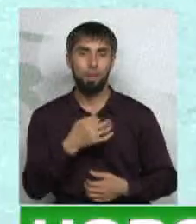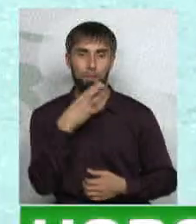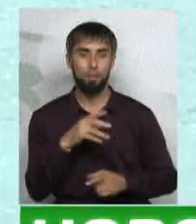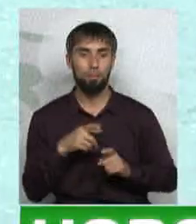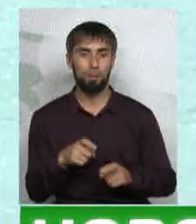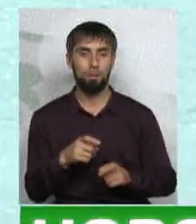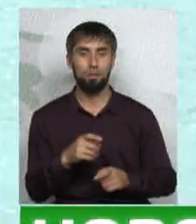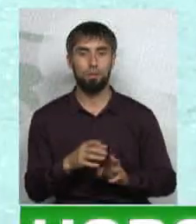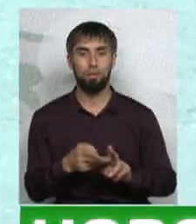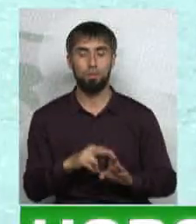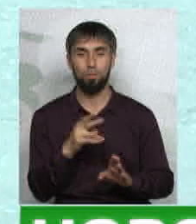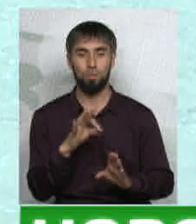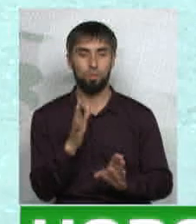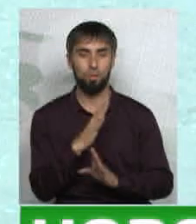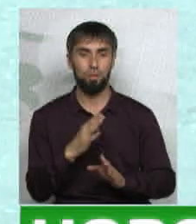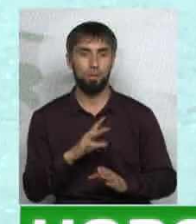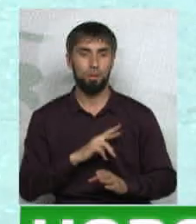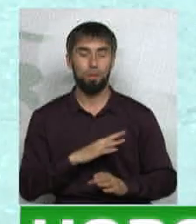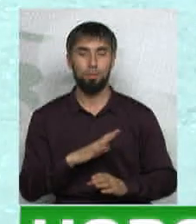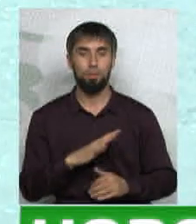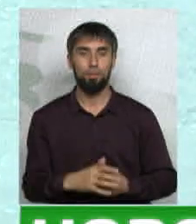бег совершенно по случайности. Я была